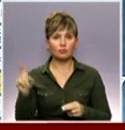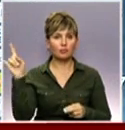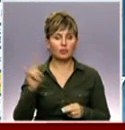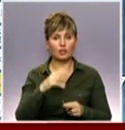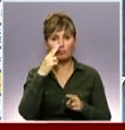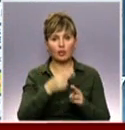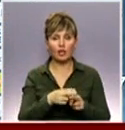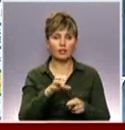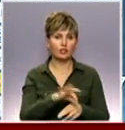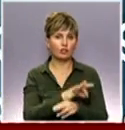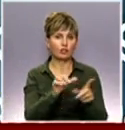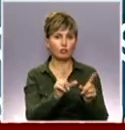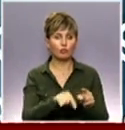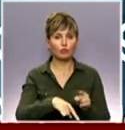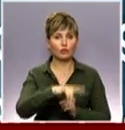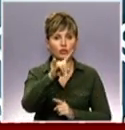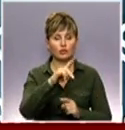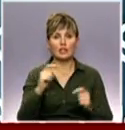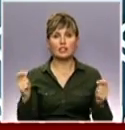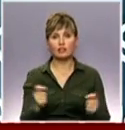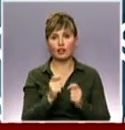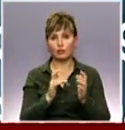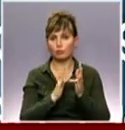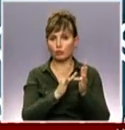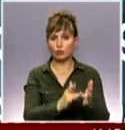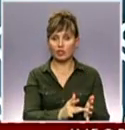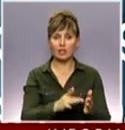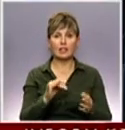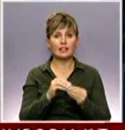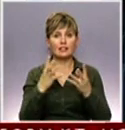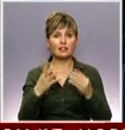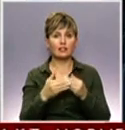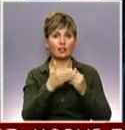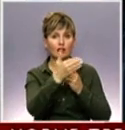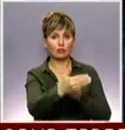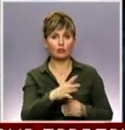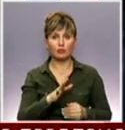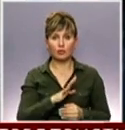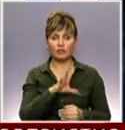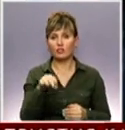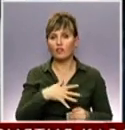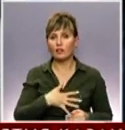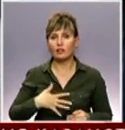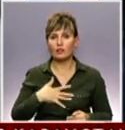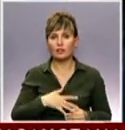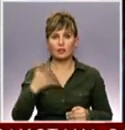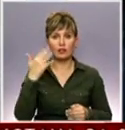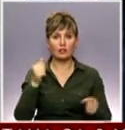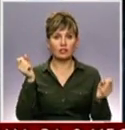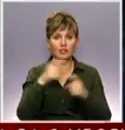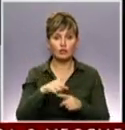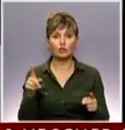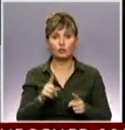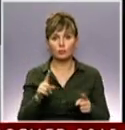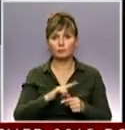встречать брата со снохой, которые улетели в Шарм-эль-Шейх на медовый месяц. 10 дней разлуки заставили изрядно поволноваться, особенно когда стало ясно, что